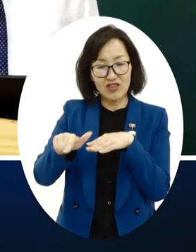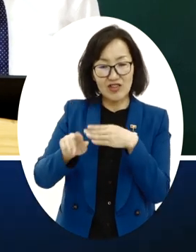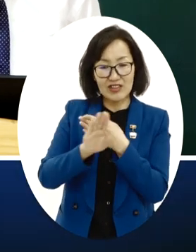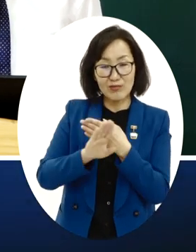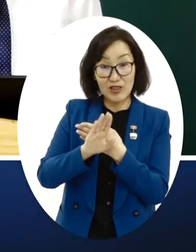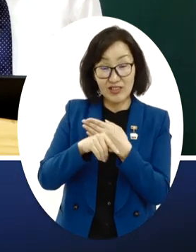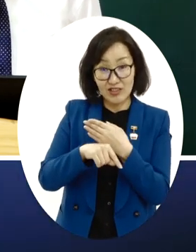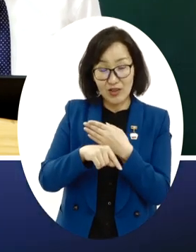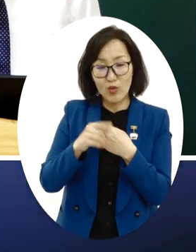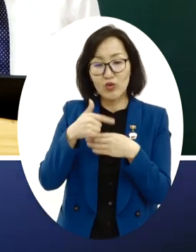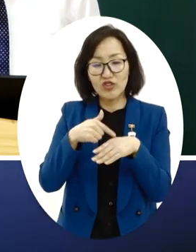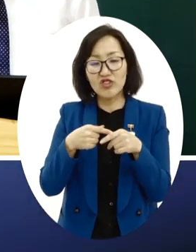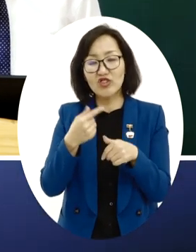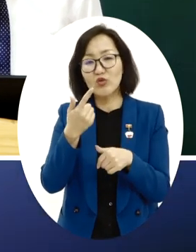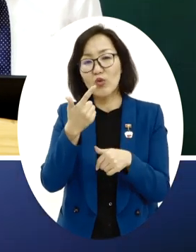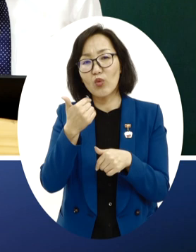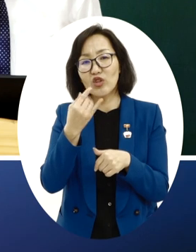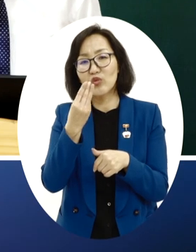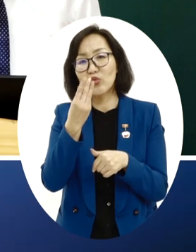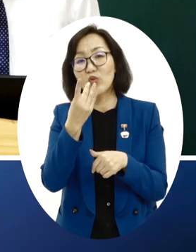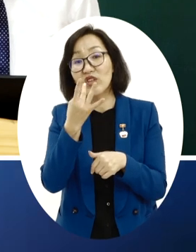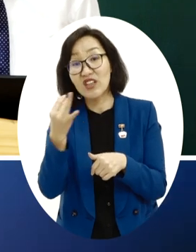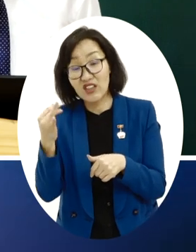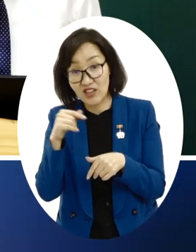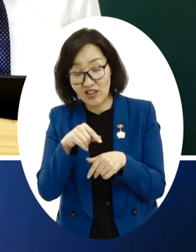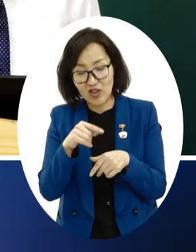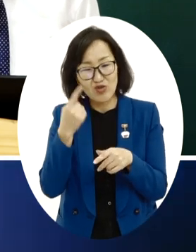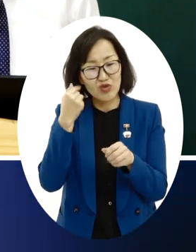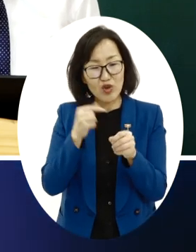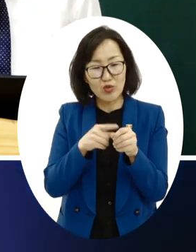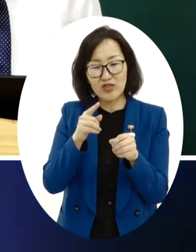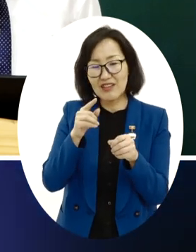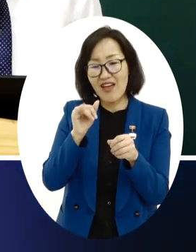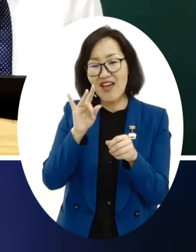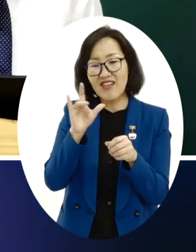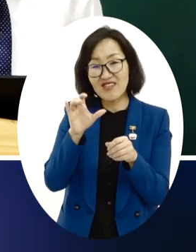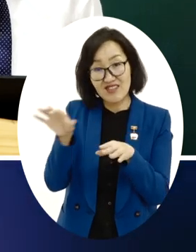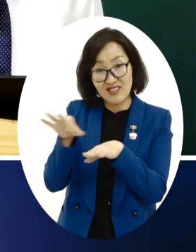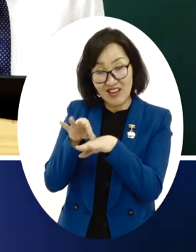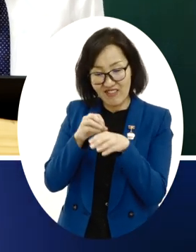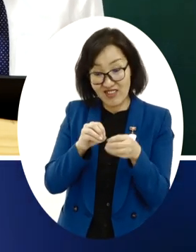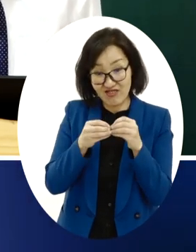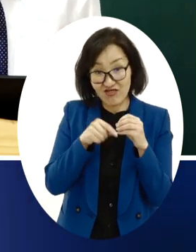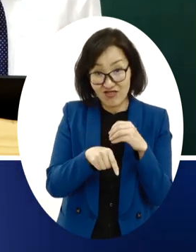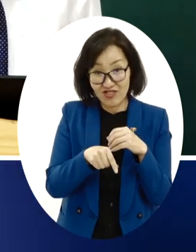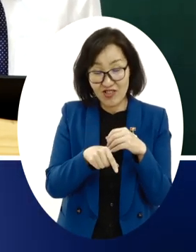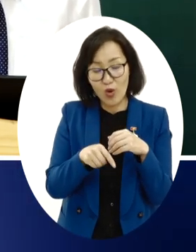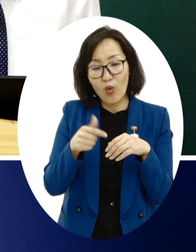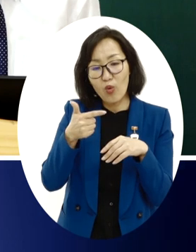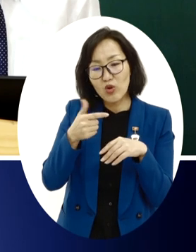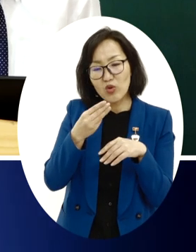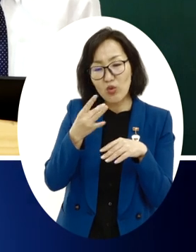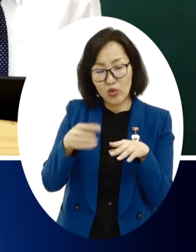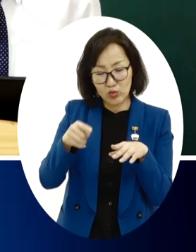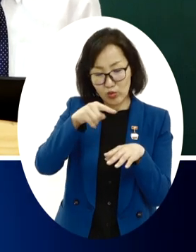хамгаалах хэсгийг гутлын төрийг нь. Төрийг үхрийн бүлгээр зориултын боловсруулсан арьсаар хийдэг. Одоо гутлын төрийг